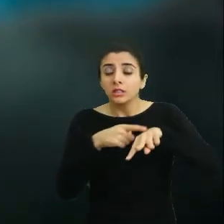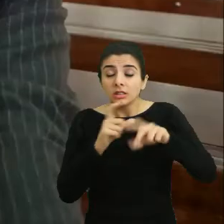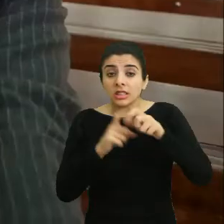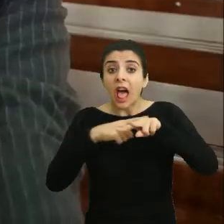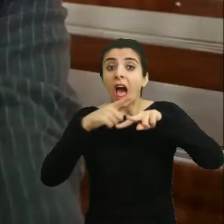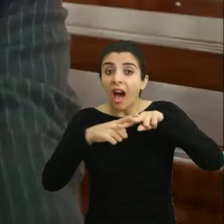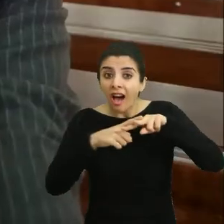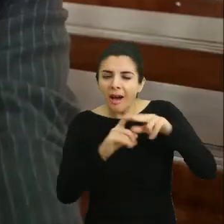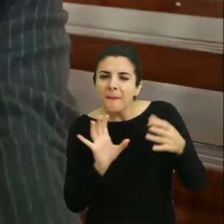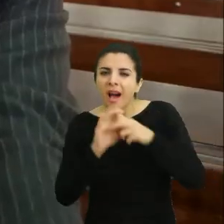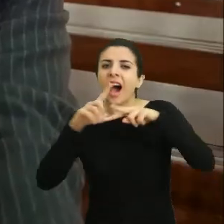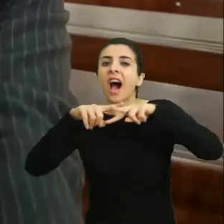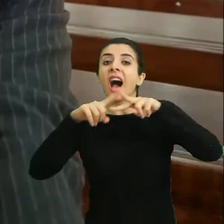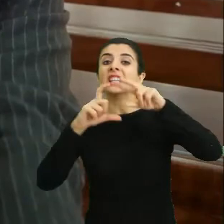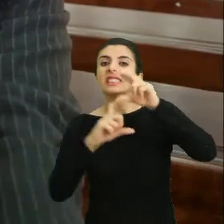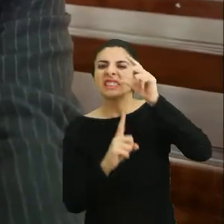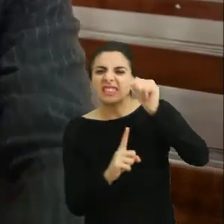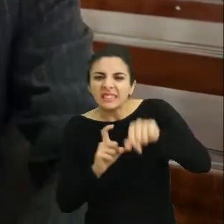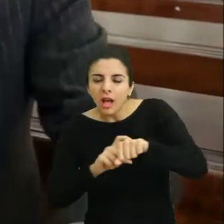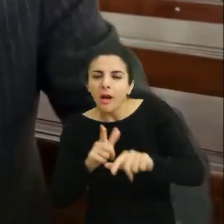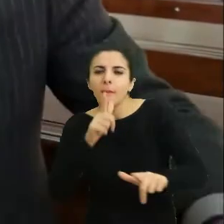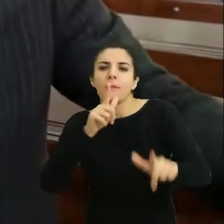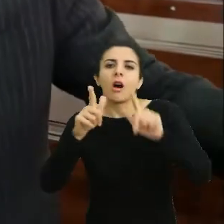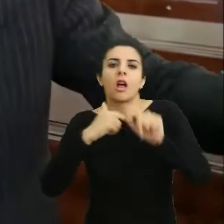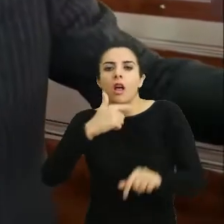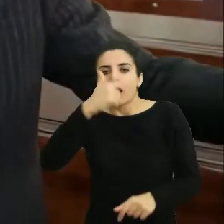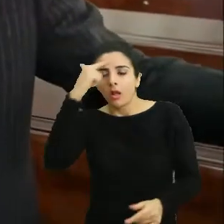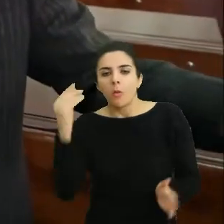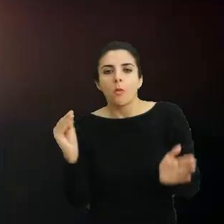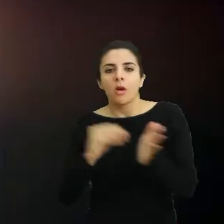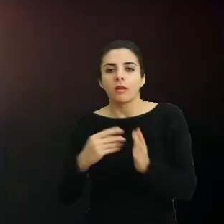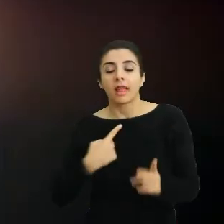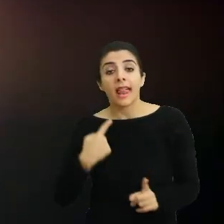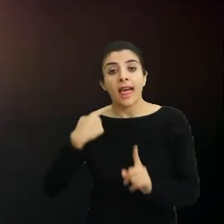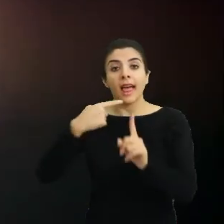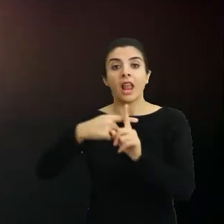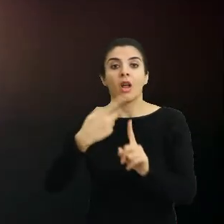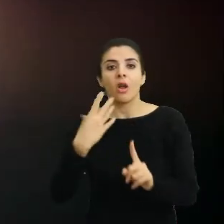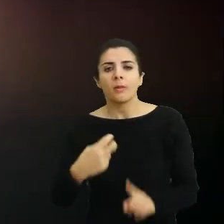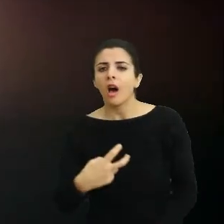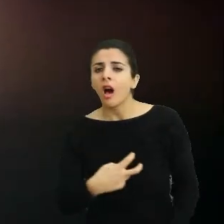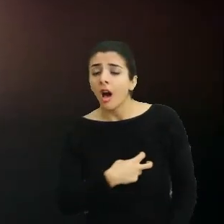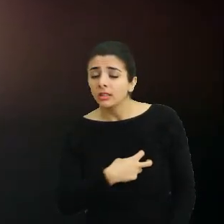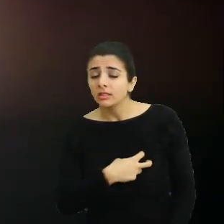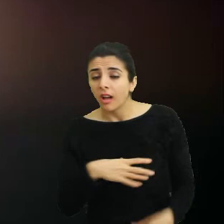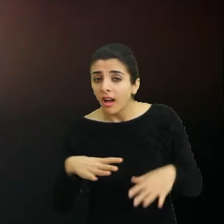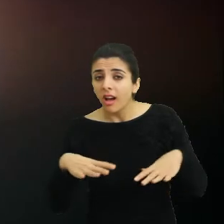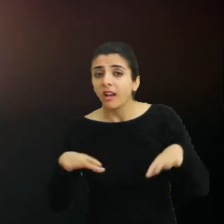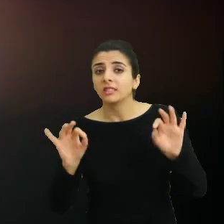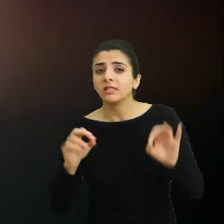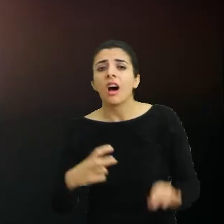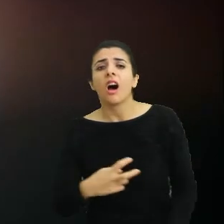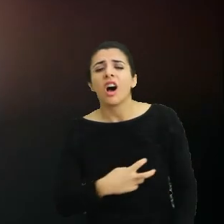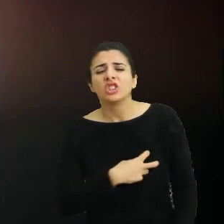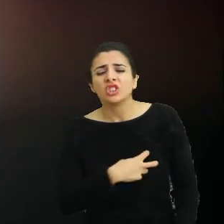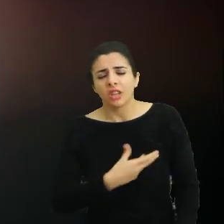diye yalvarışın. Sana ansızın alın yazımı ve kendime ekliyorum. Aşka hazır,